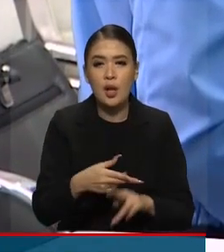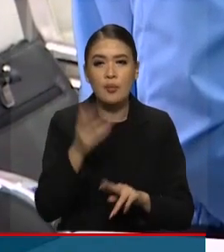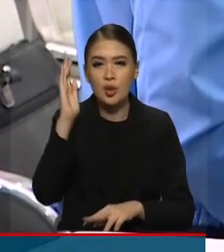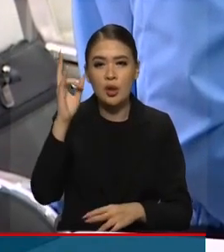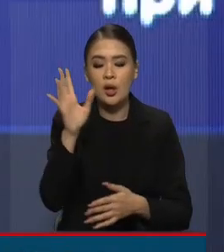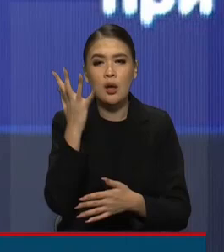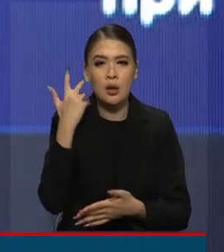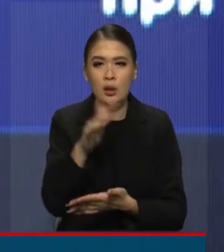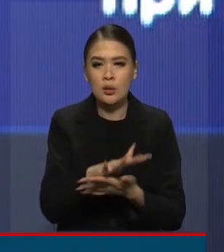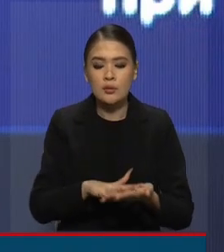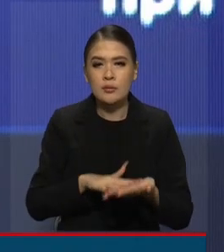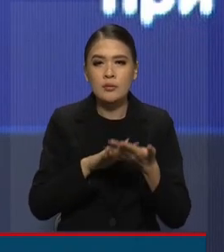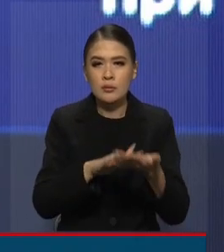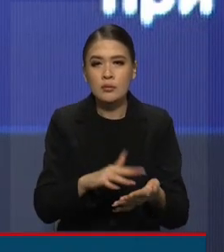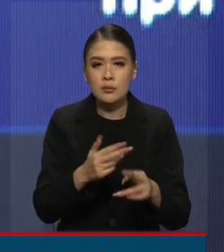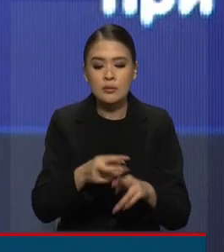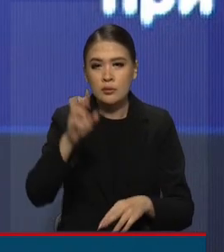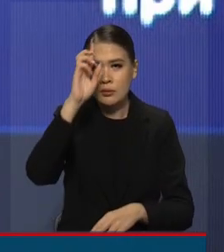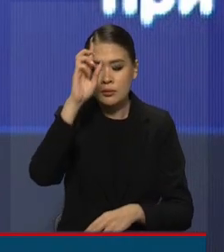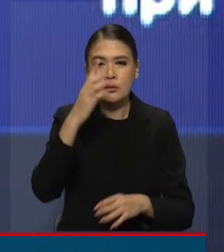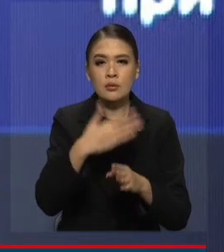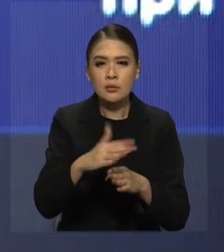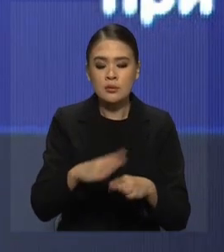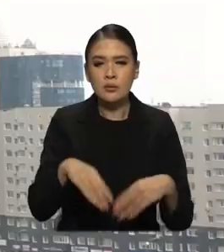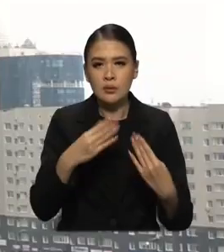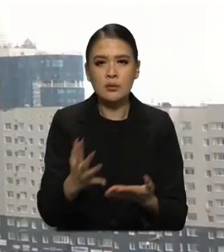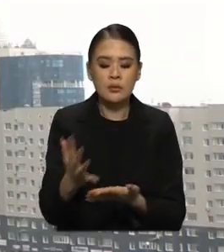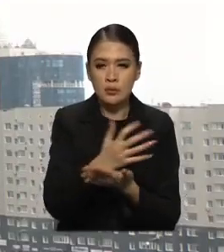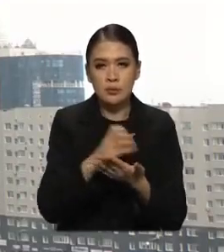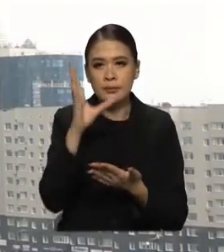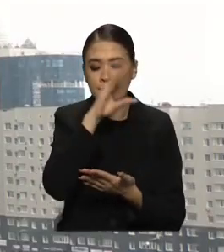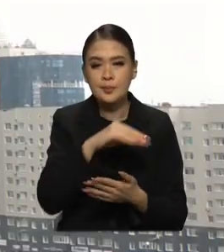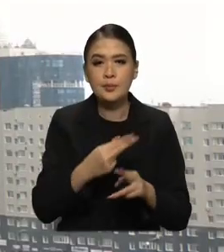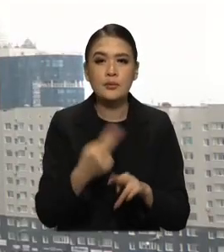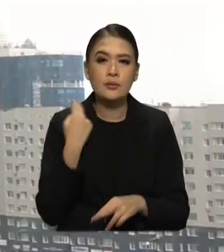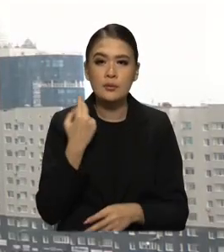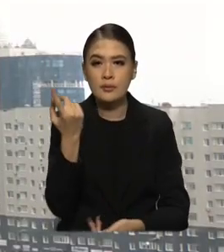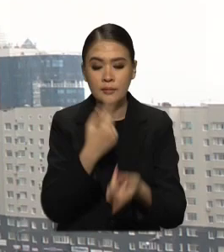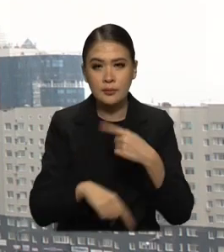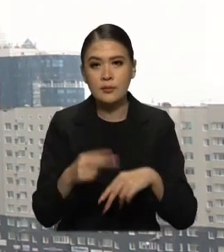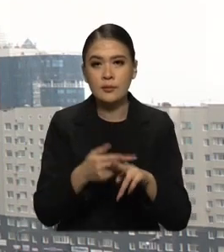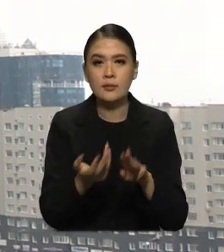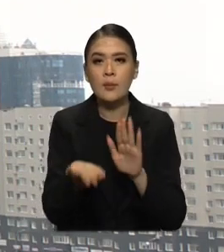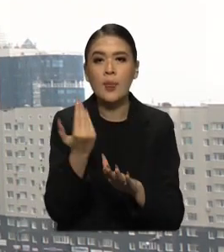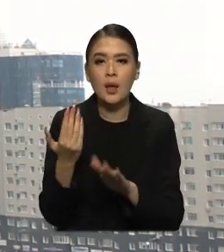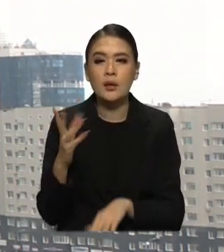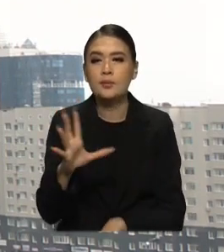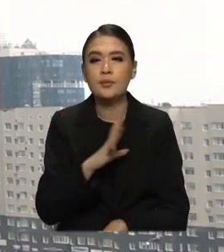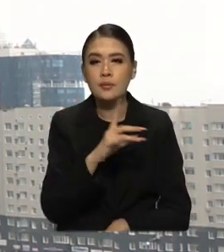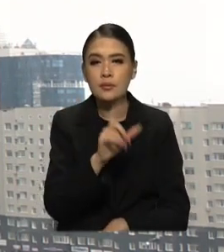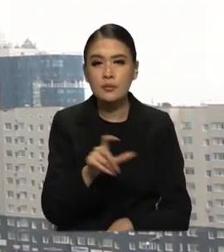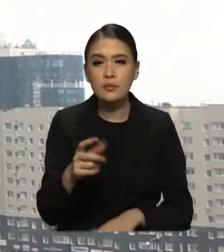арыз бергенде деректерді мемлекеттік кредиттік бюродан жинай аламыз. Жалпы қарызды қайтару міндетінен арылғандардың ең егде